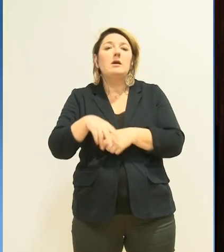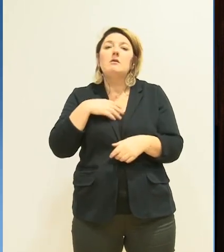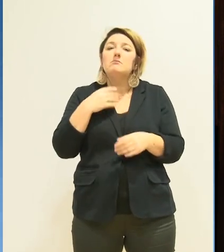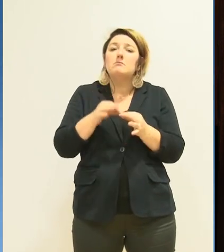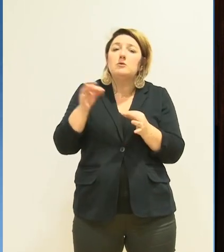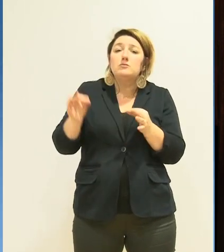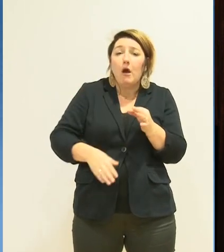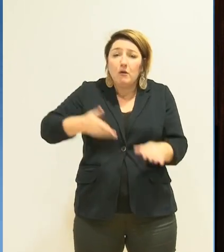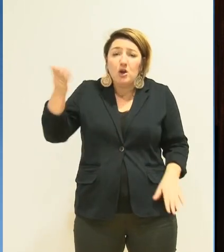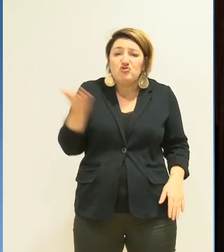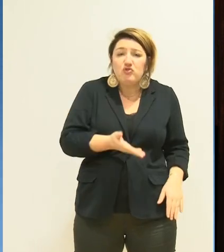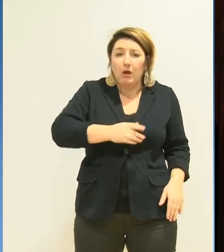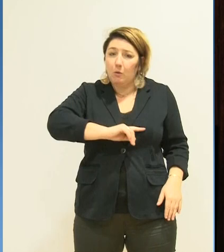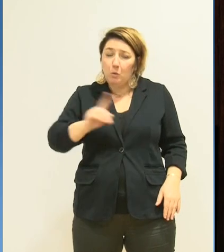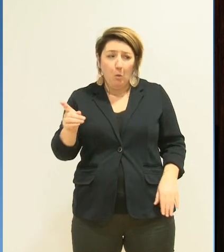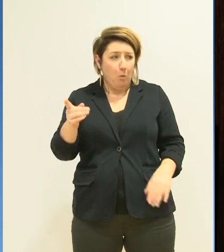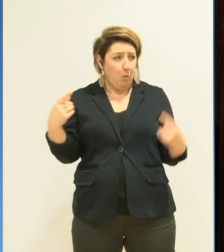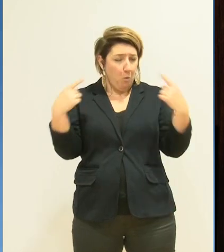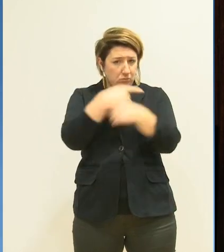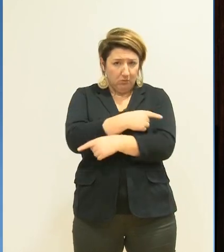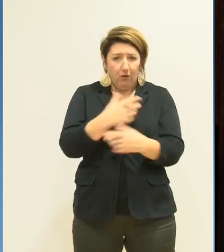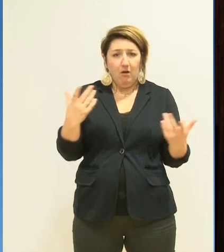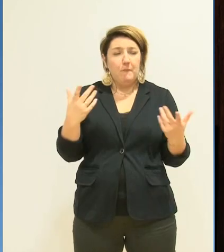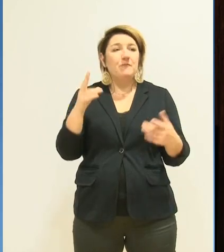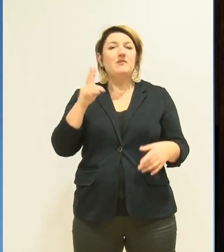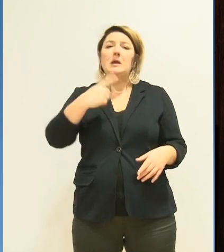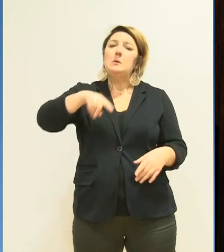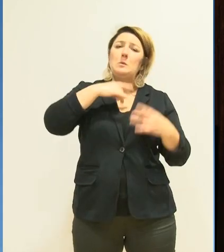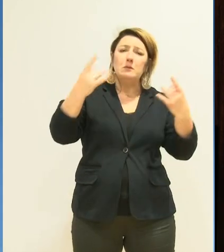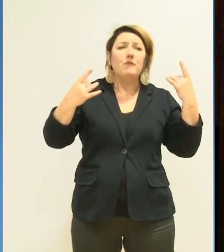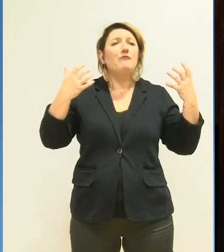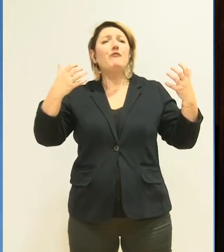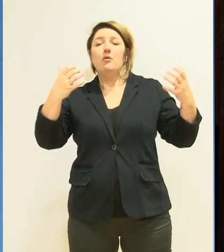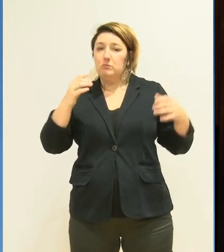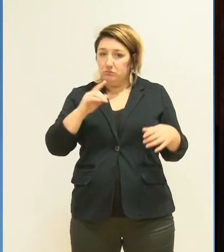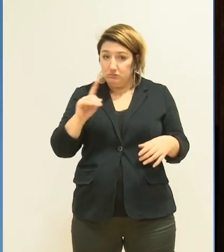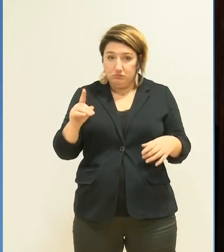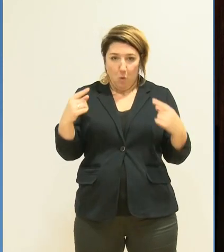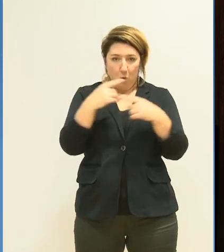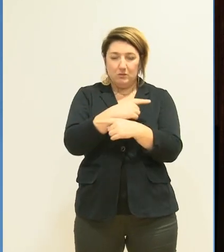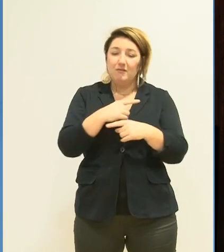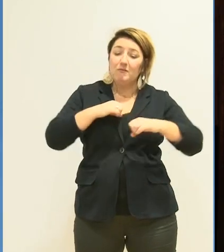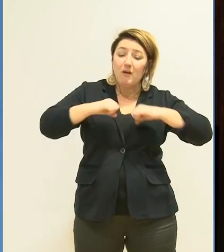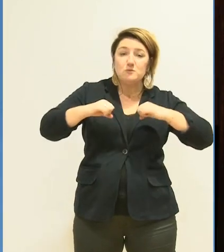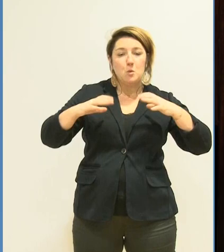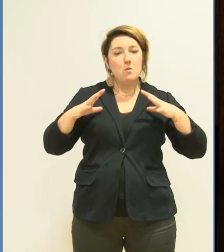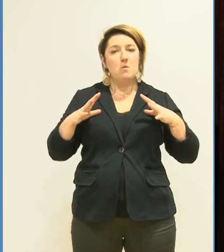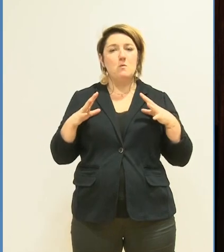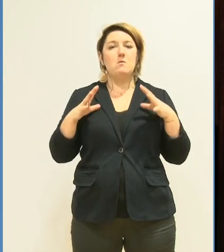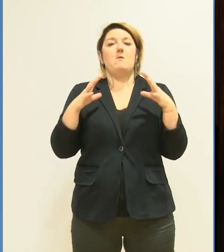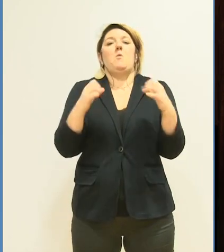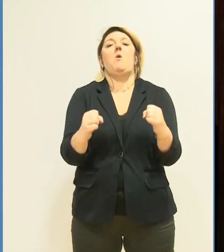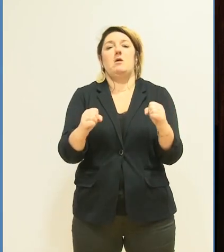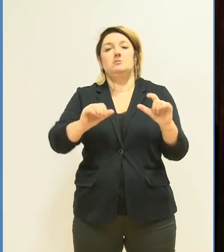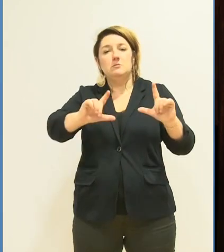prétention mais au contraire le courage d'agir cet appel à